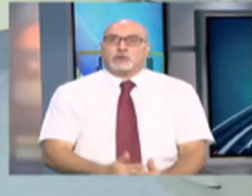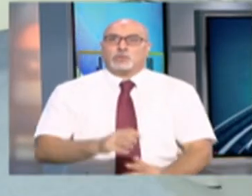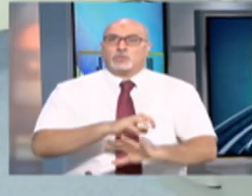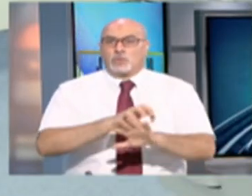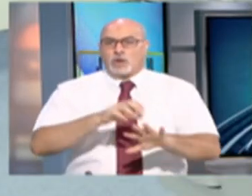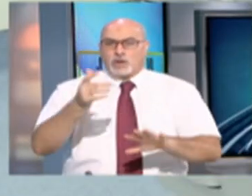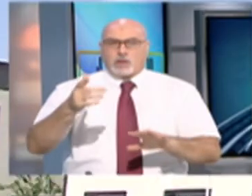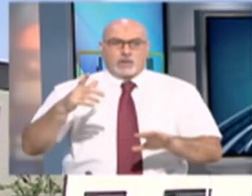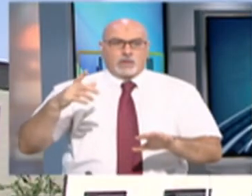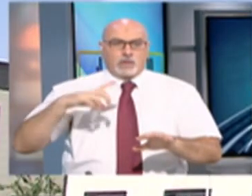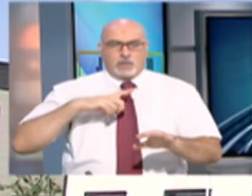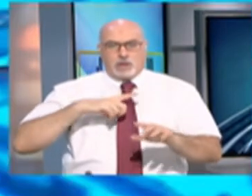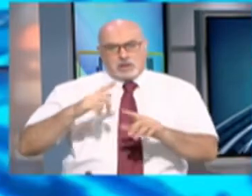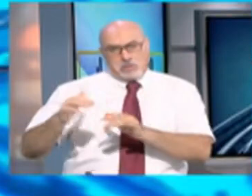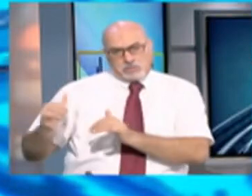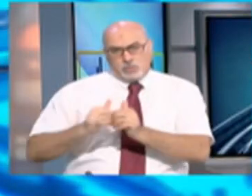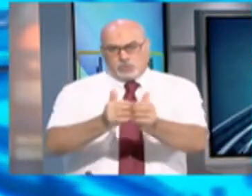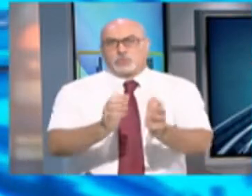d'autres wilayas où il n'y a rien.